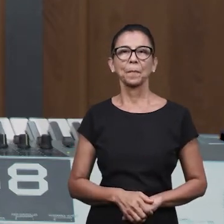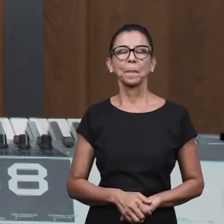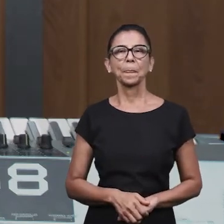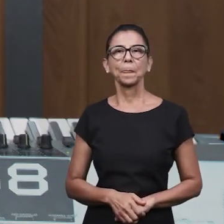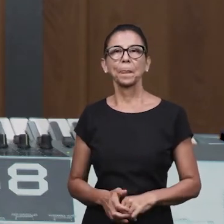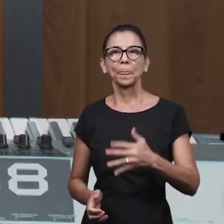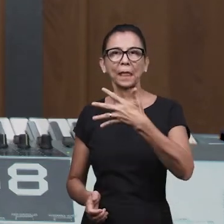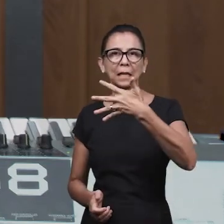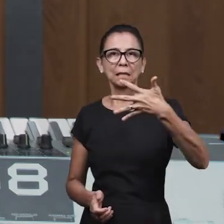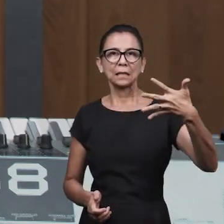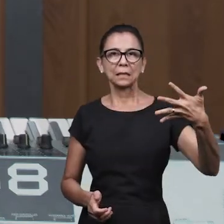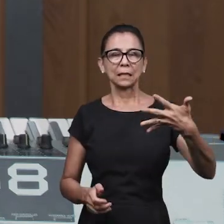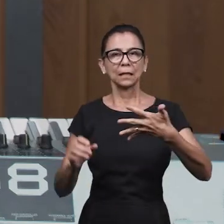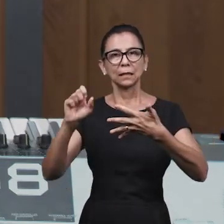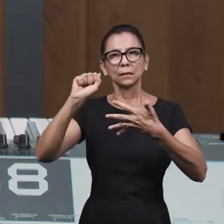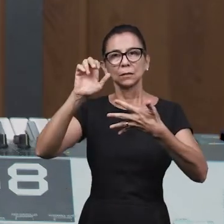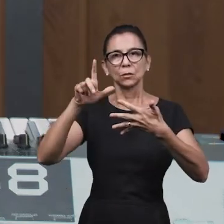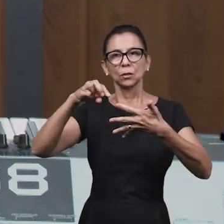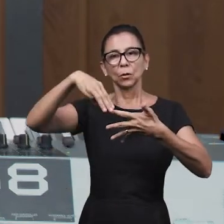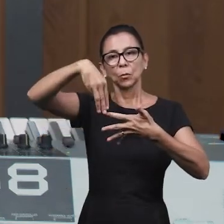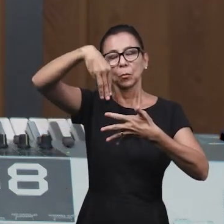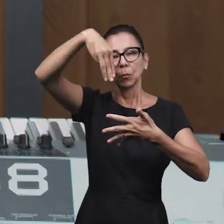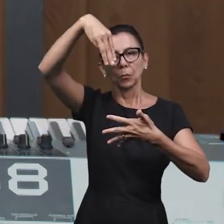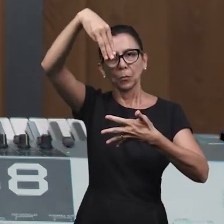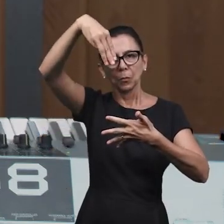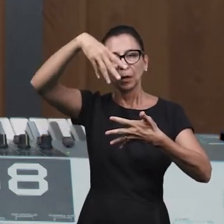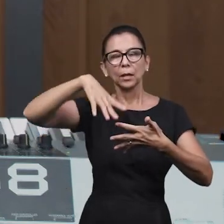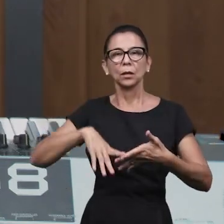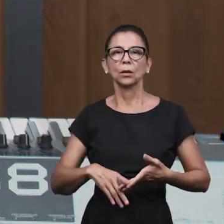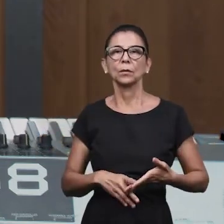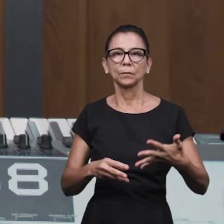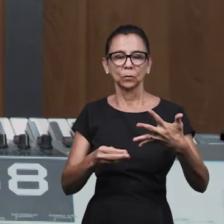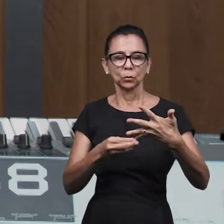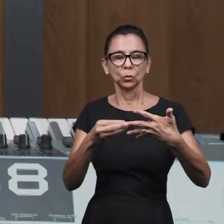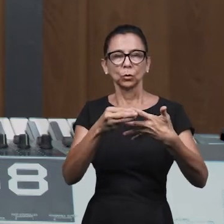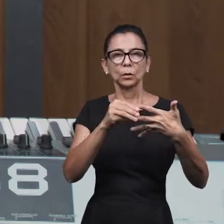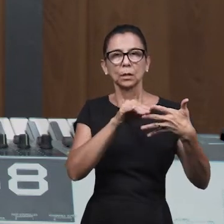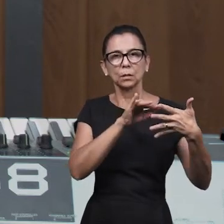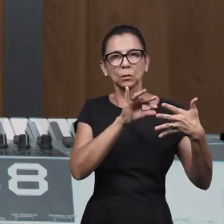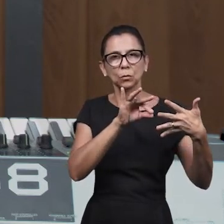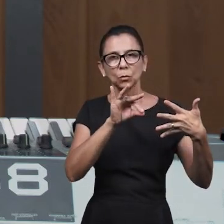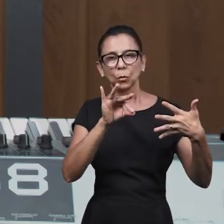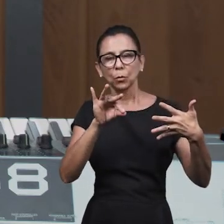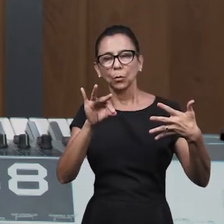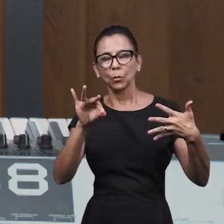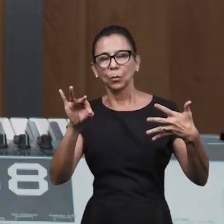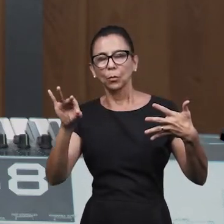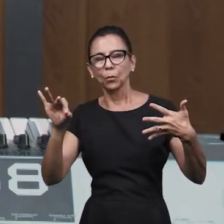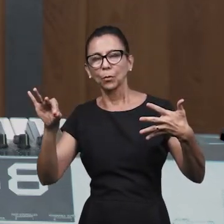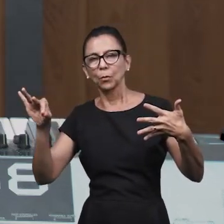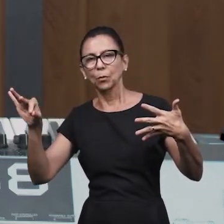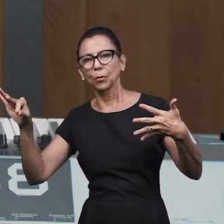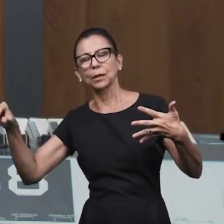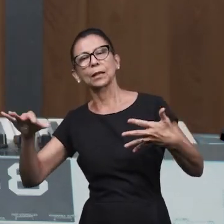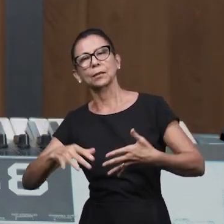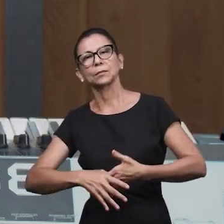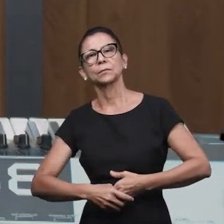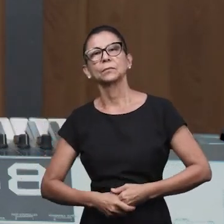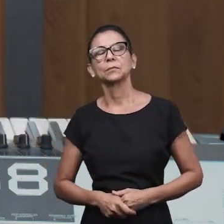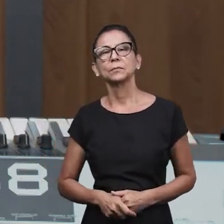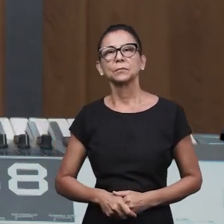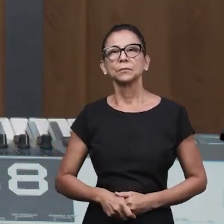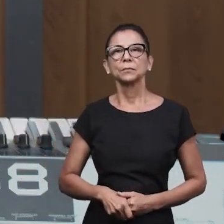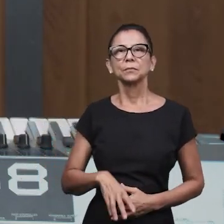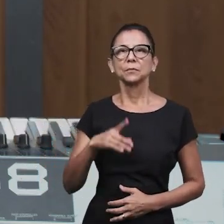Donc, on a fait notre gamme de sol majeur en utilisant des notes très longues pour travailler le souffle. Maintenant, on va voir la gamme de